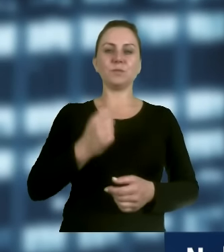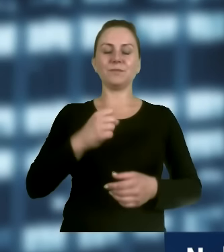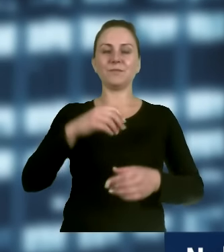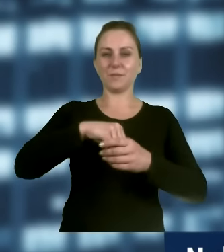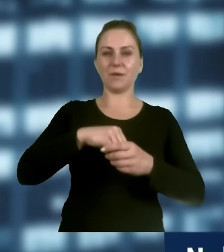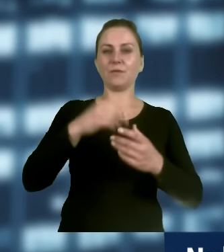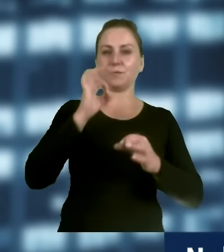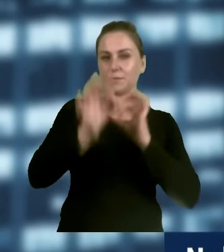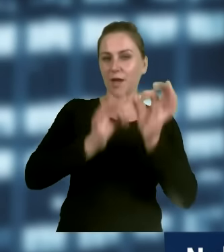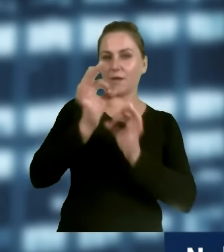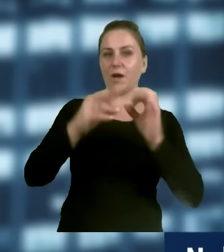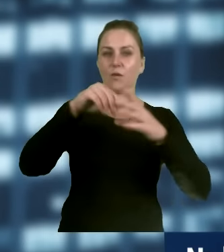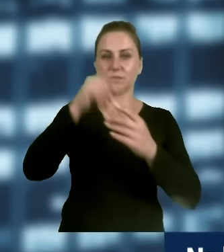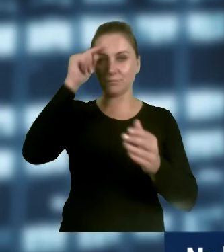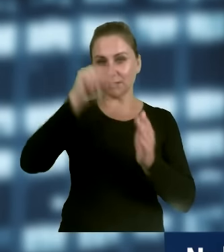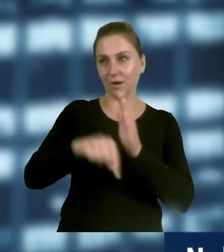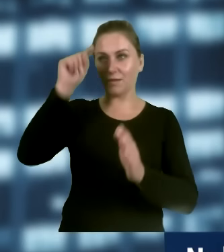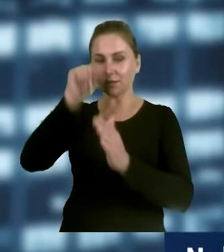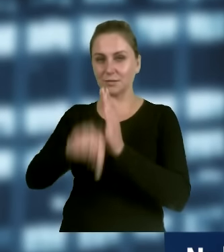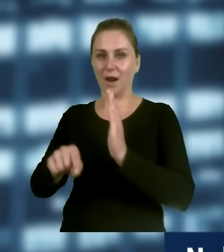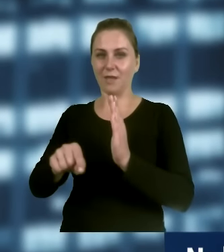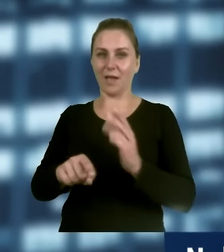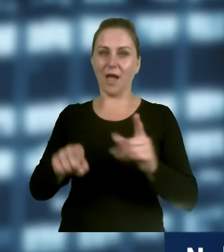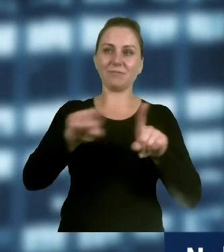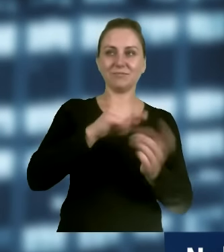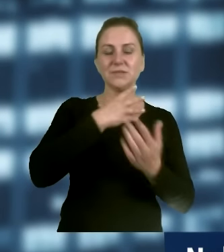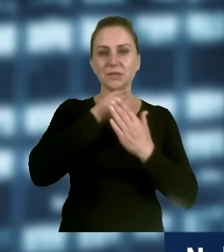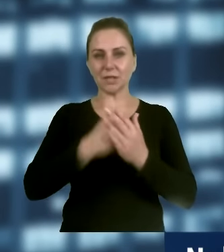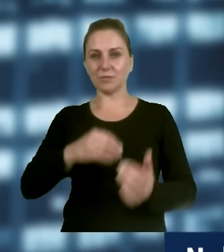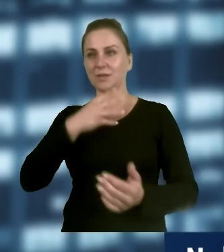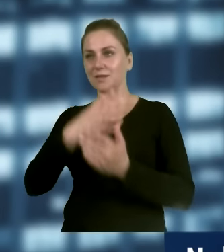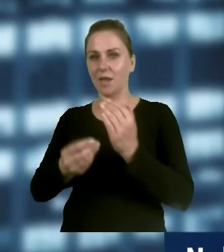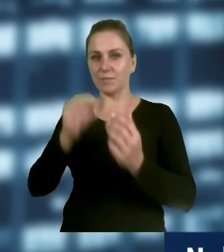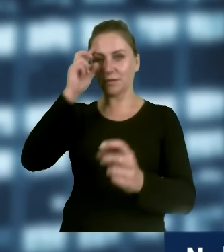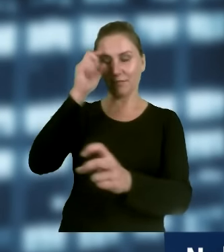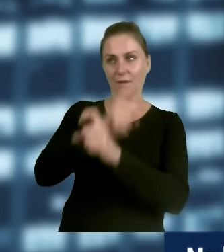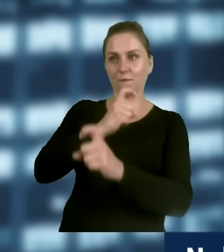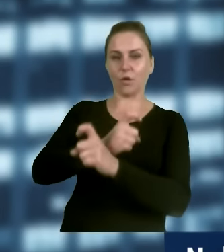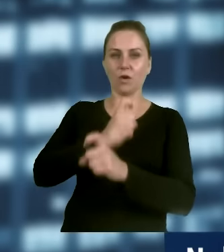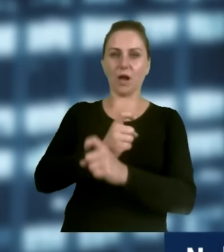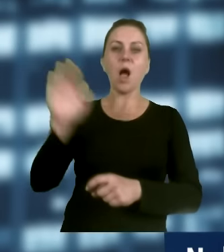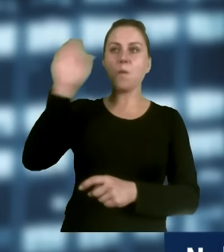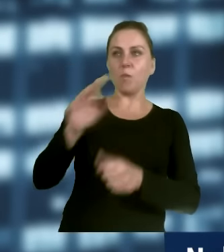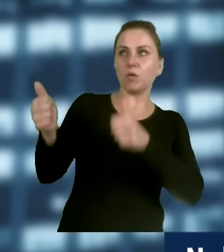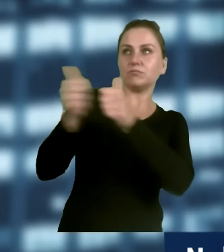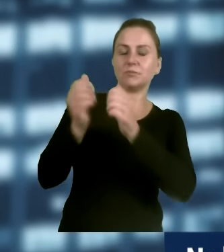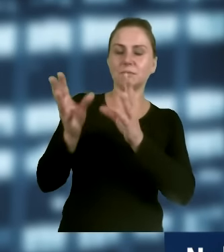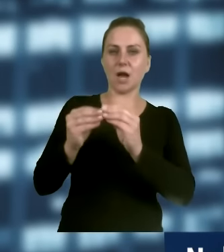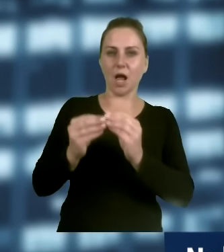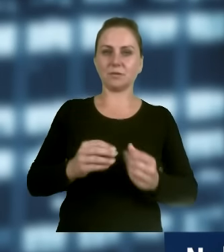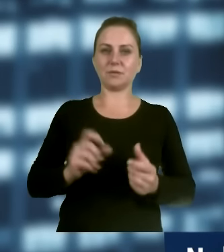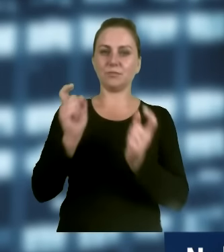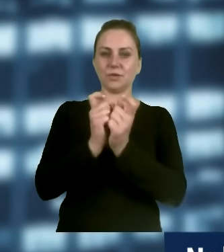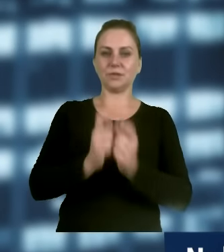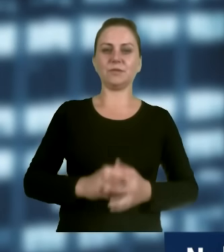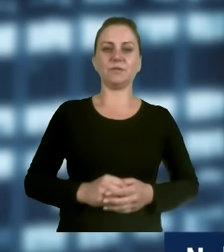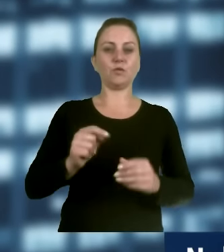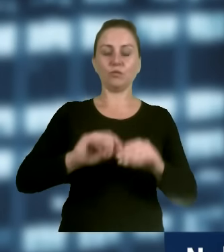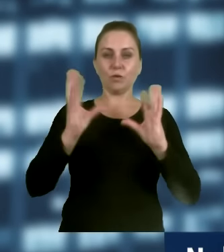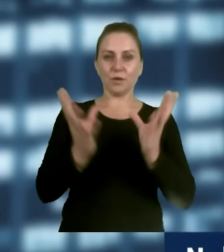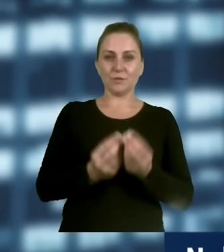Zimne oczy gada, wieść pisał, zemsta, zemsta, zemsta na wroga, z Bogiem i choćby mimo Boga. To nie wszystko,